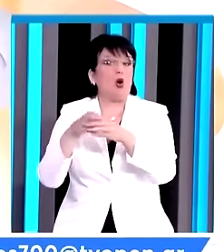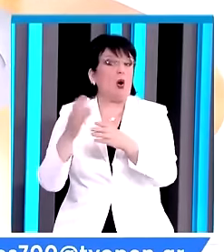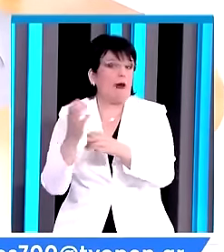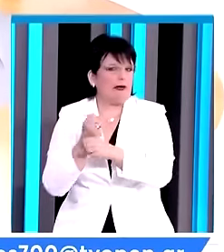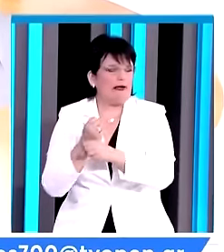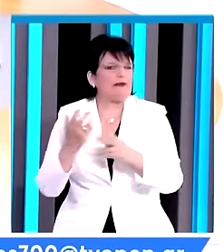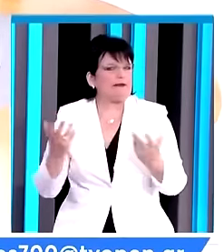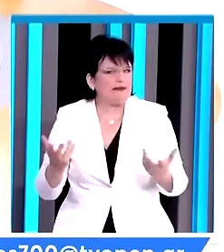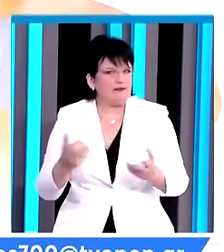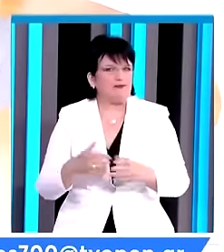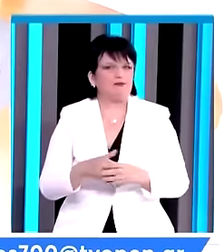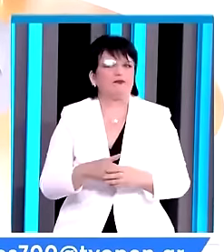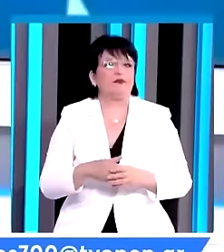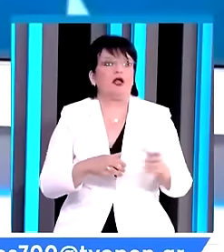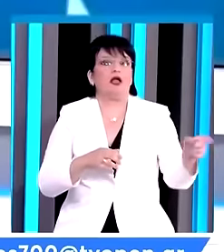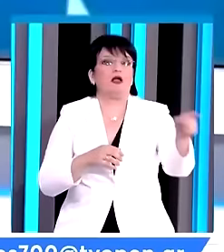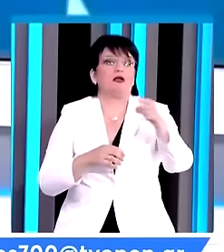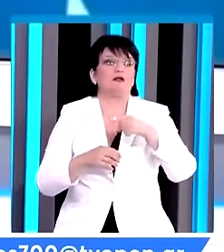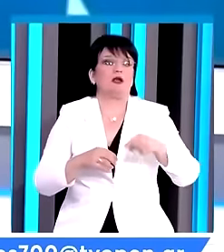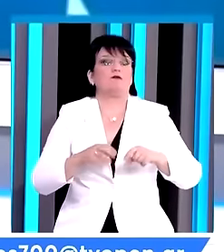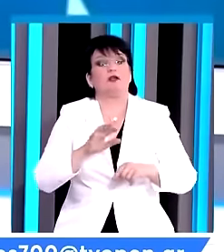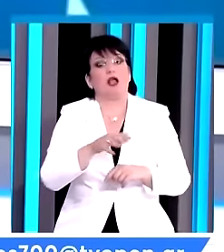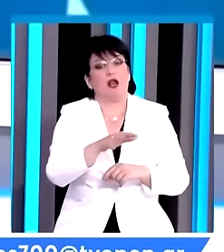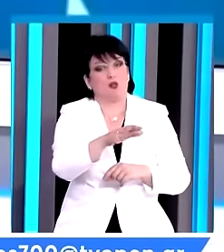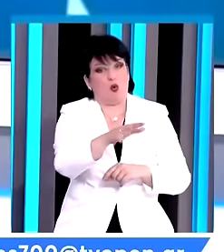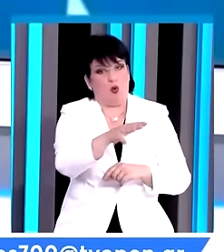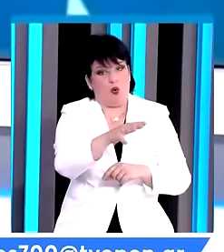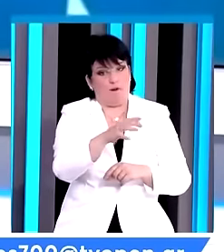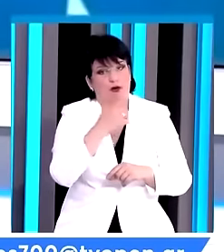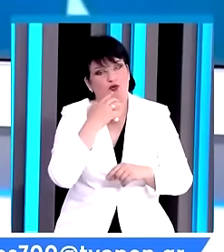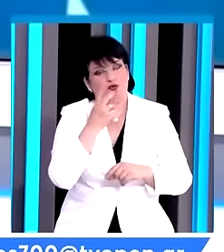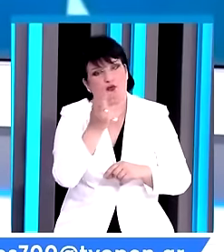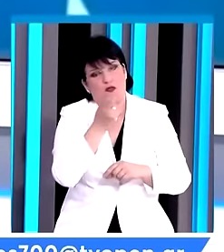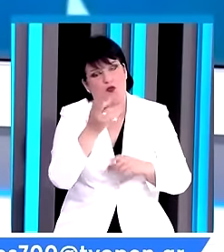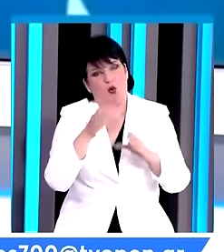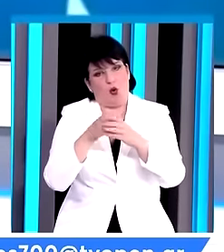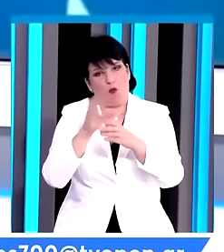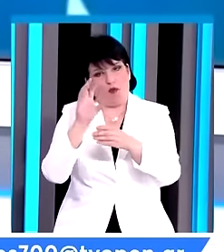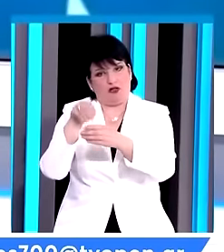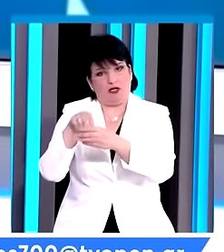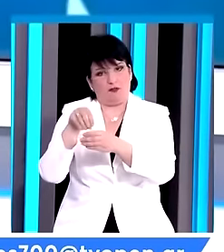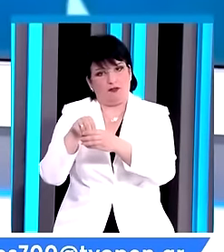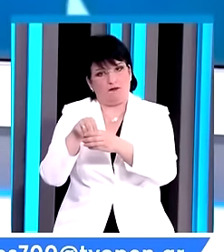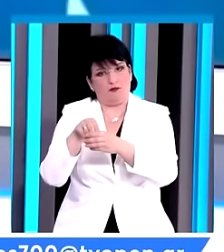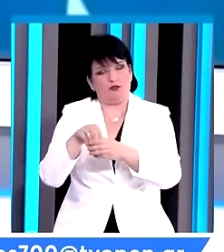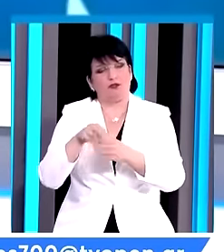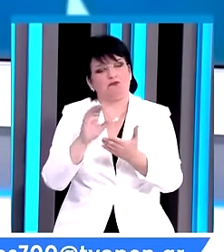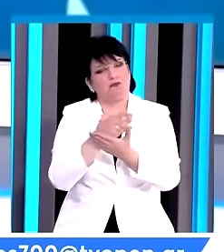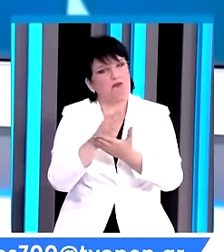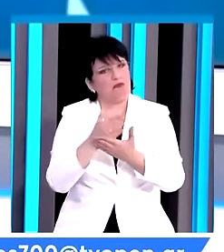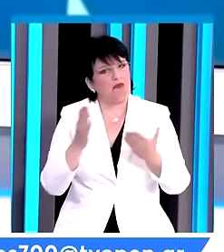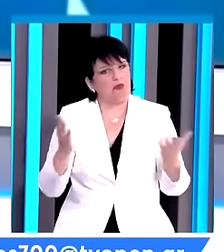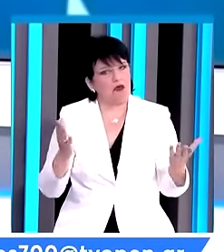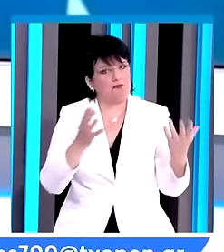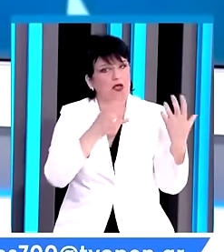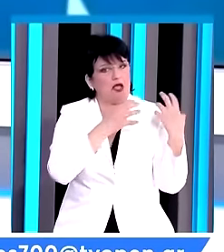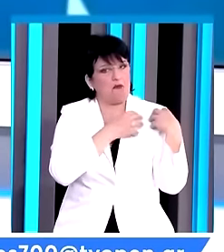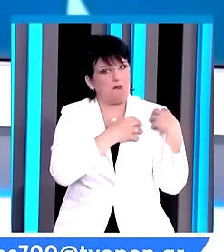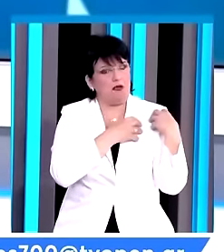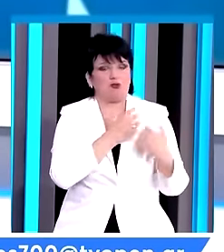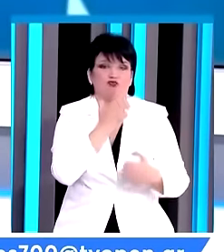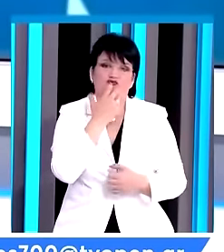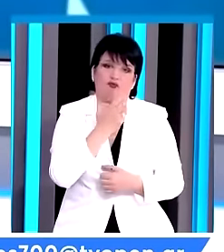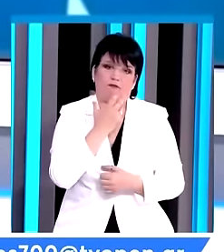κόσμο μας και σε αυτούς οι οποίοι ενδεχομένως μπορούν να κοιτούν σε κόμματα προς τα δεξιά μας, να κάνουμε τη διάκριση μεταξύ του υπεύθυνου και